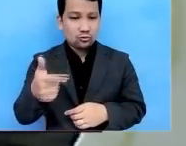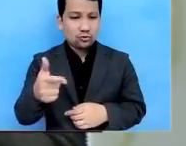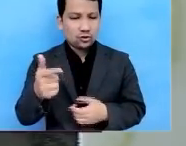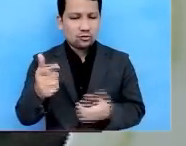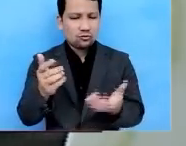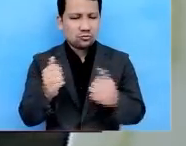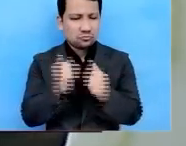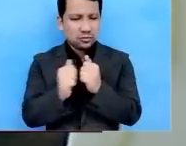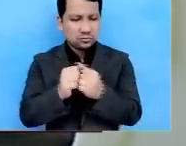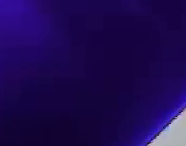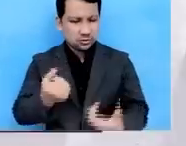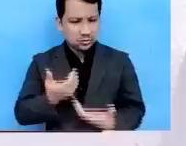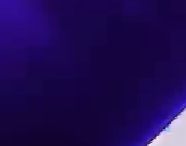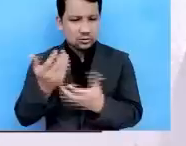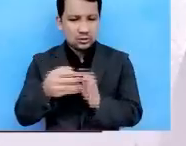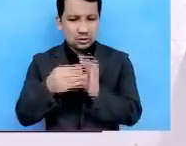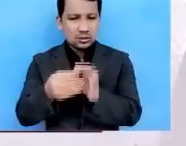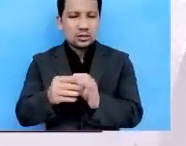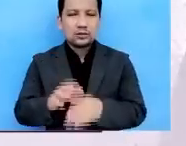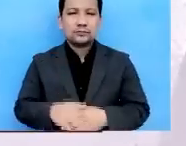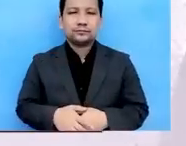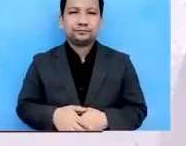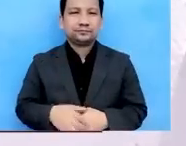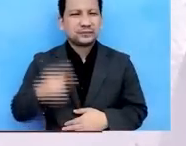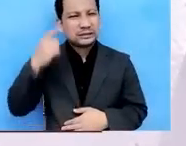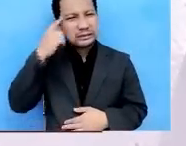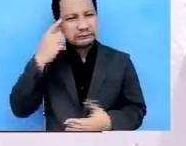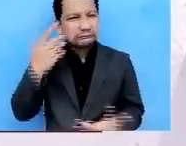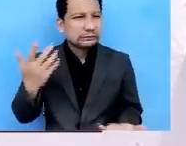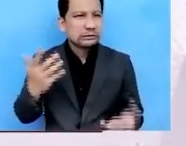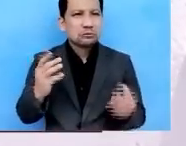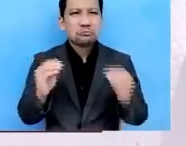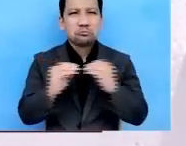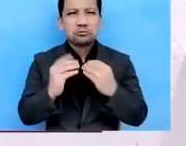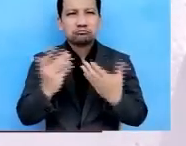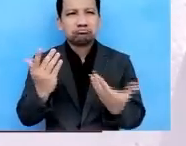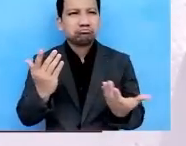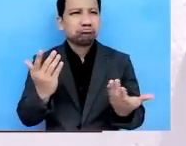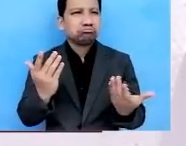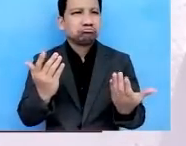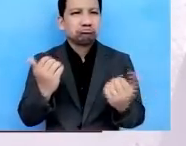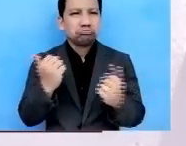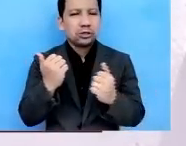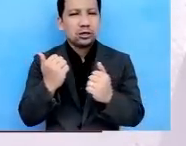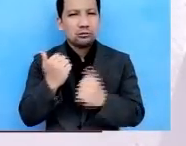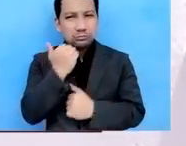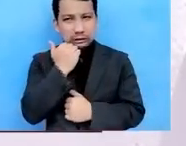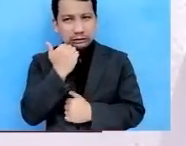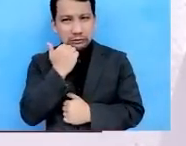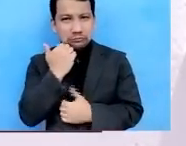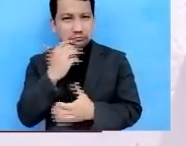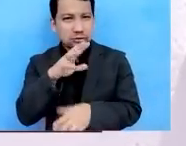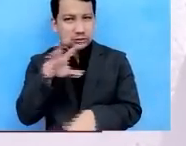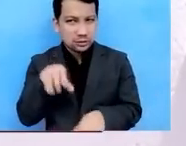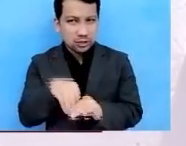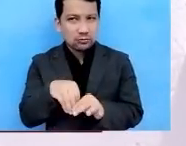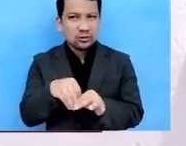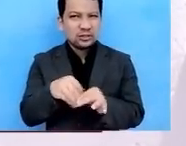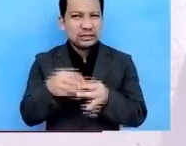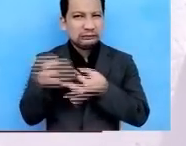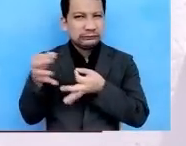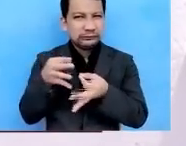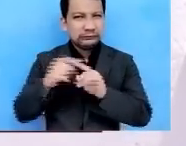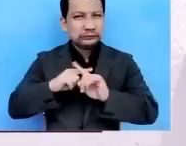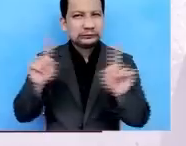iparating. I think there must have been an element of yung lost in